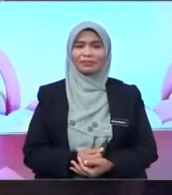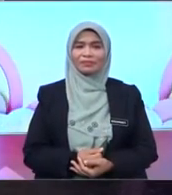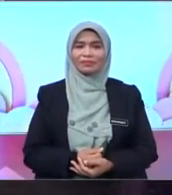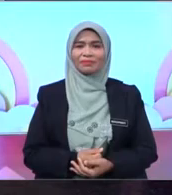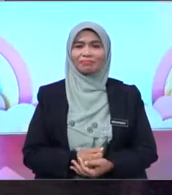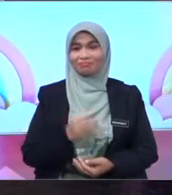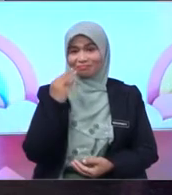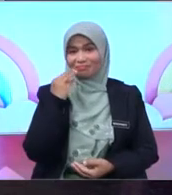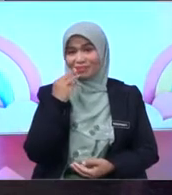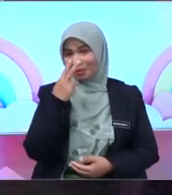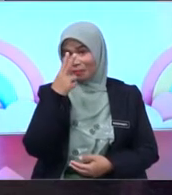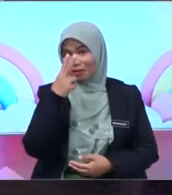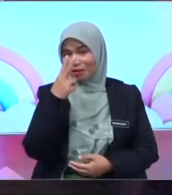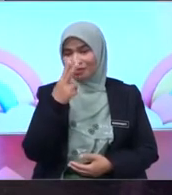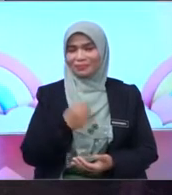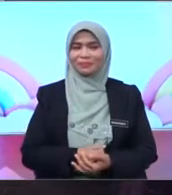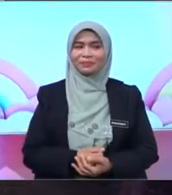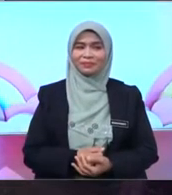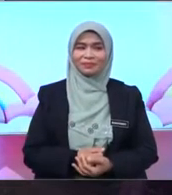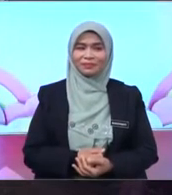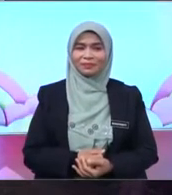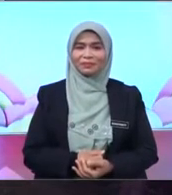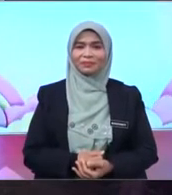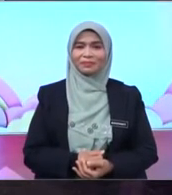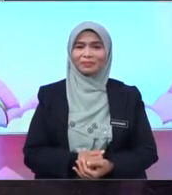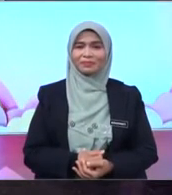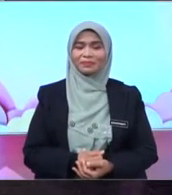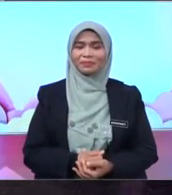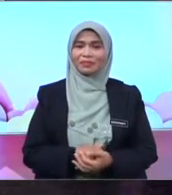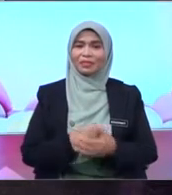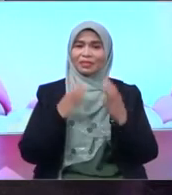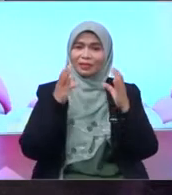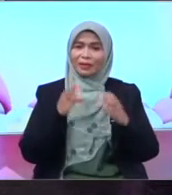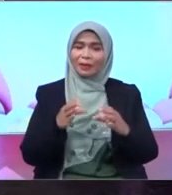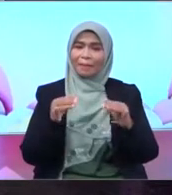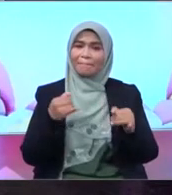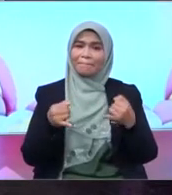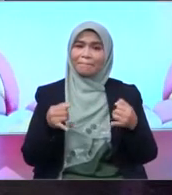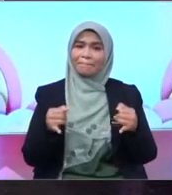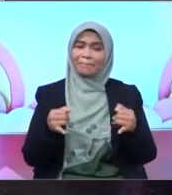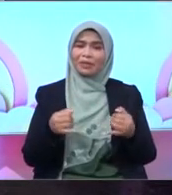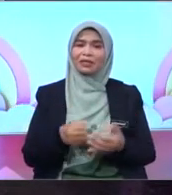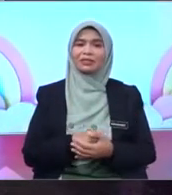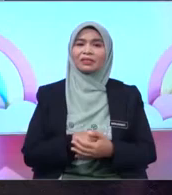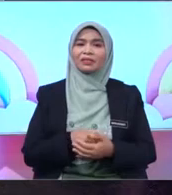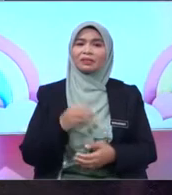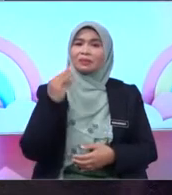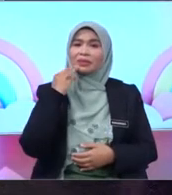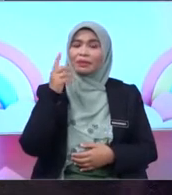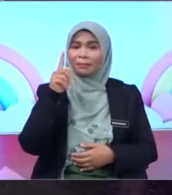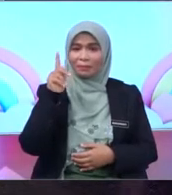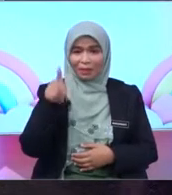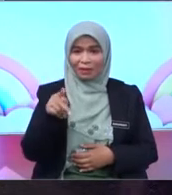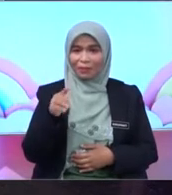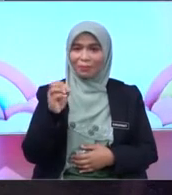duduk atas meja itu kita main oke cara mainnya Mira peluh baling dan tengok